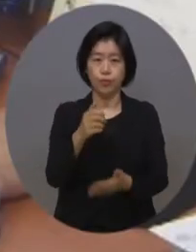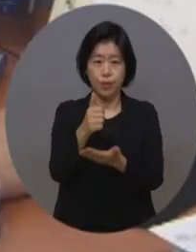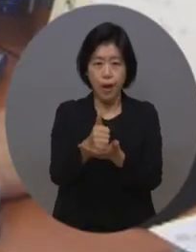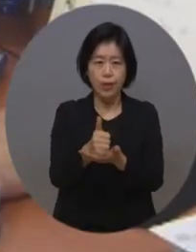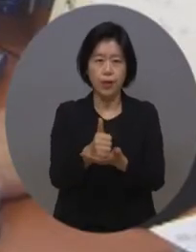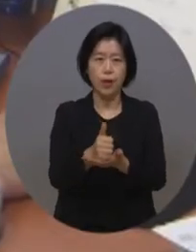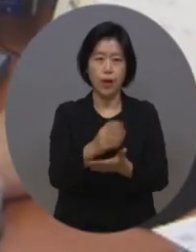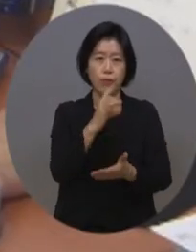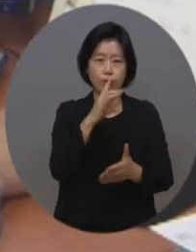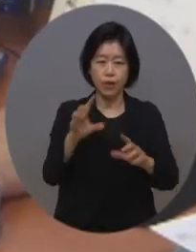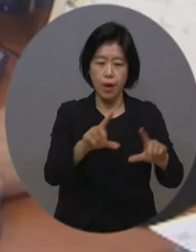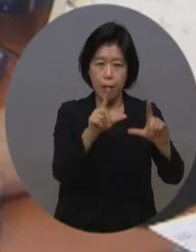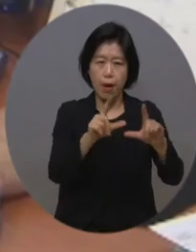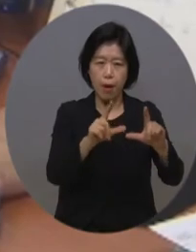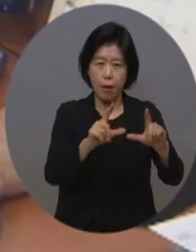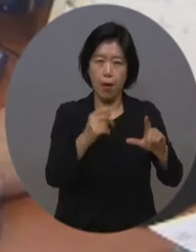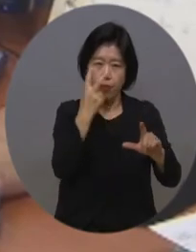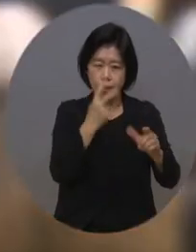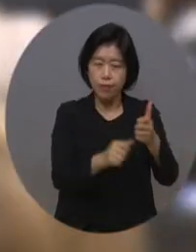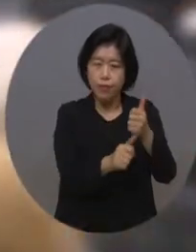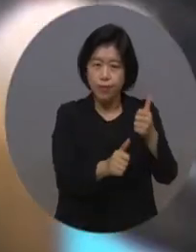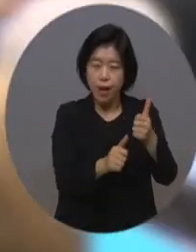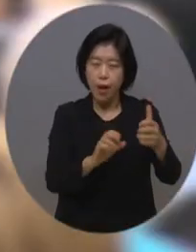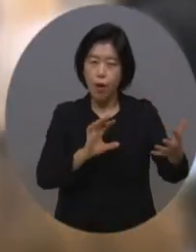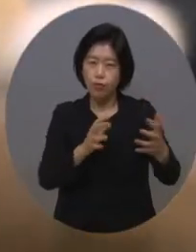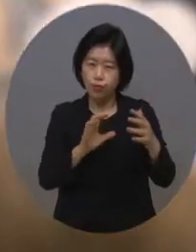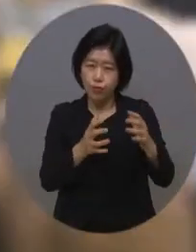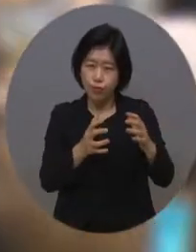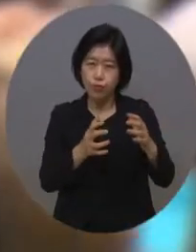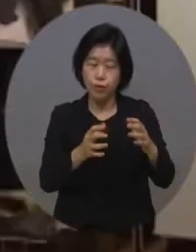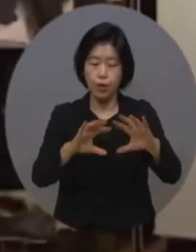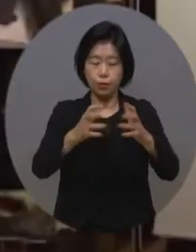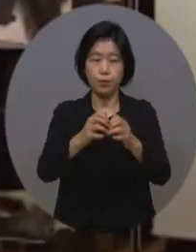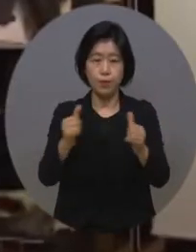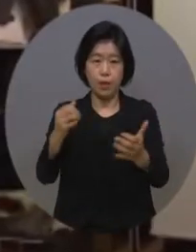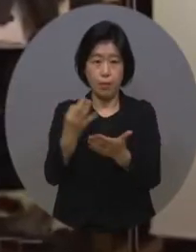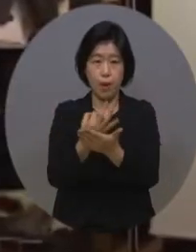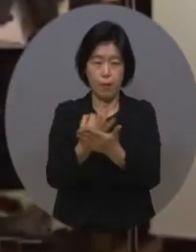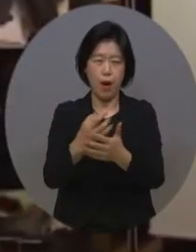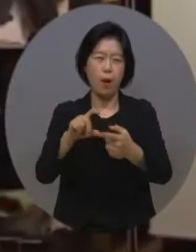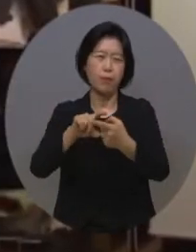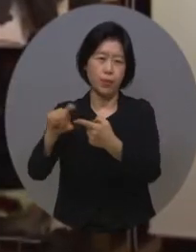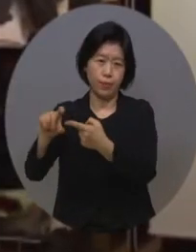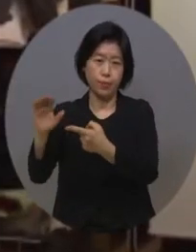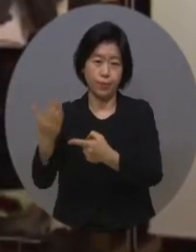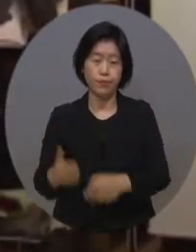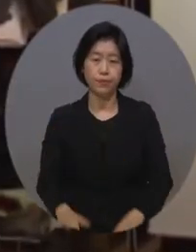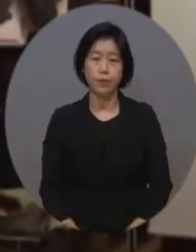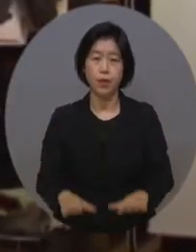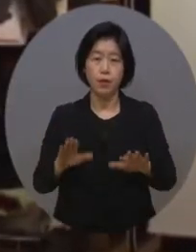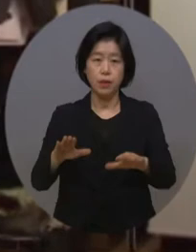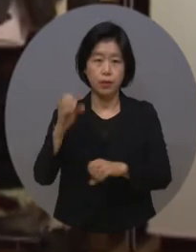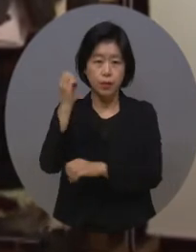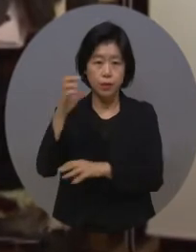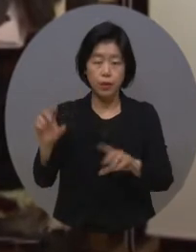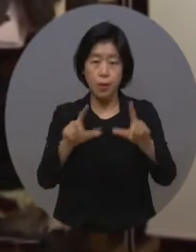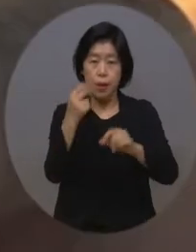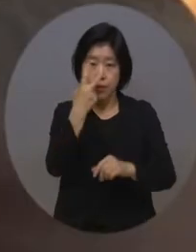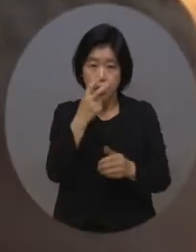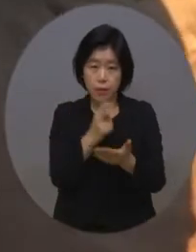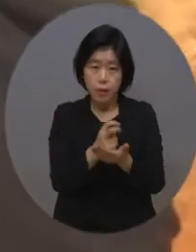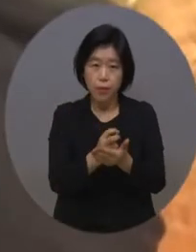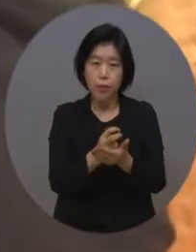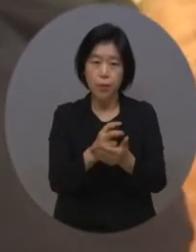의결을 거쳐 고시하는 국민과 고소득 의 중앙 값입니다 현재 기초생활보장제도 를 비롯한 12개 부처